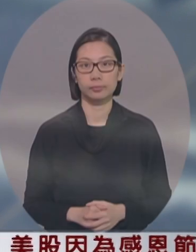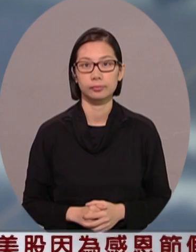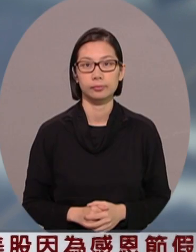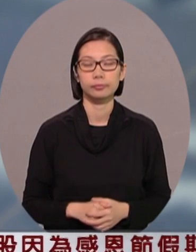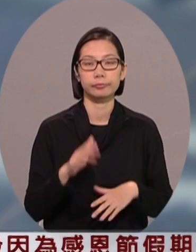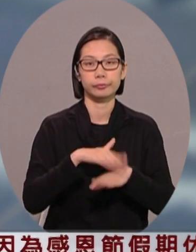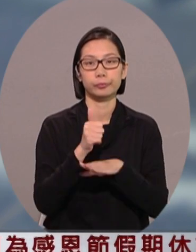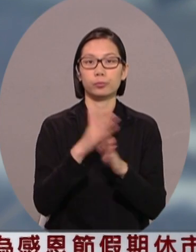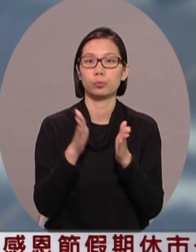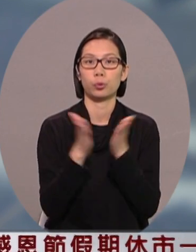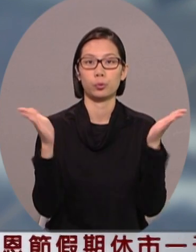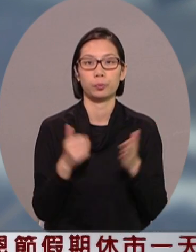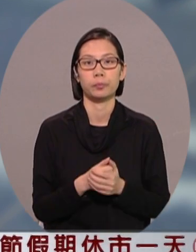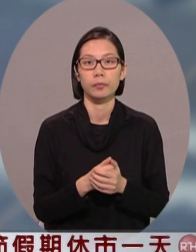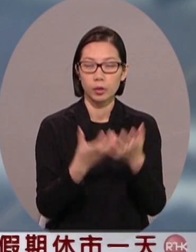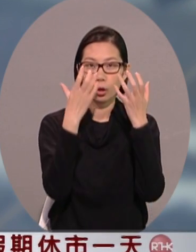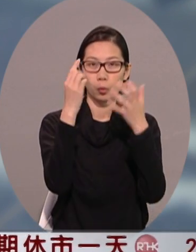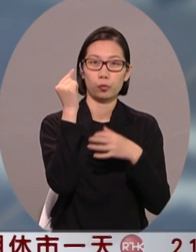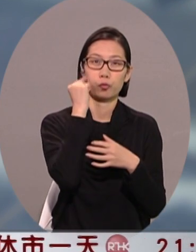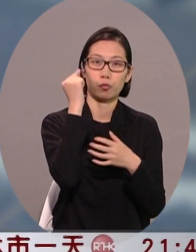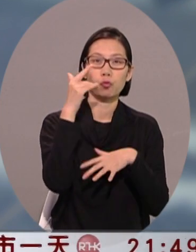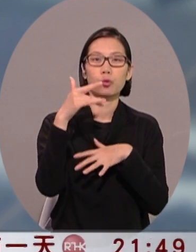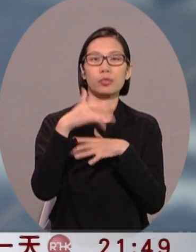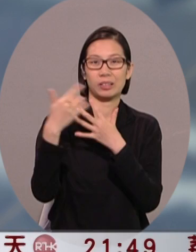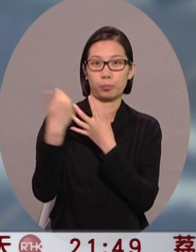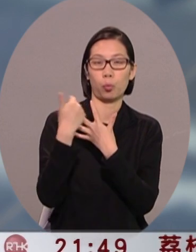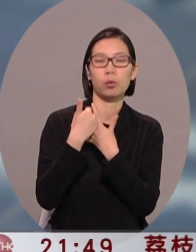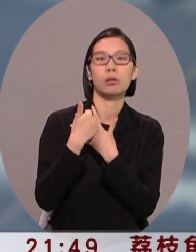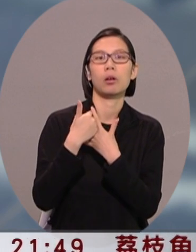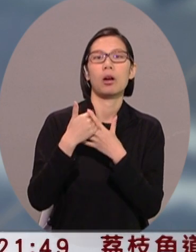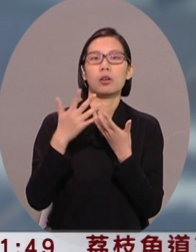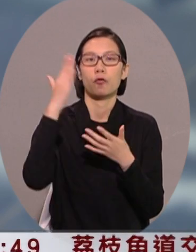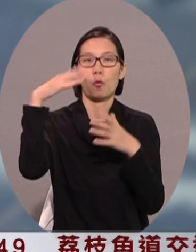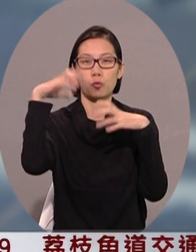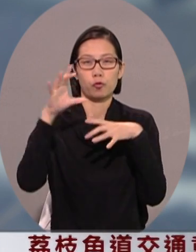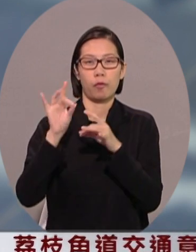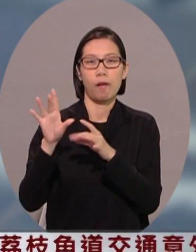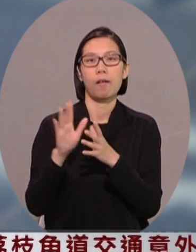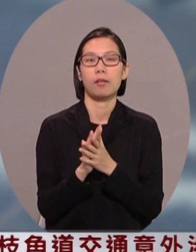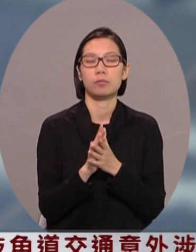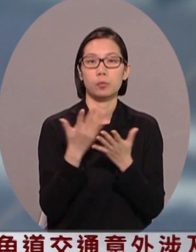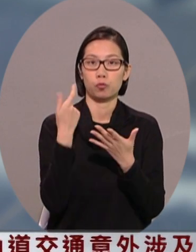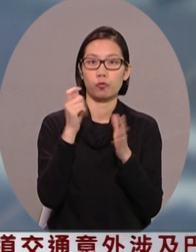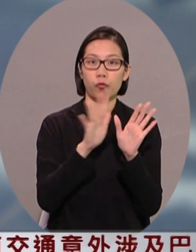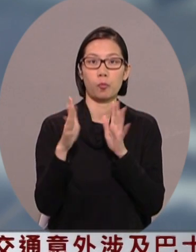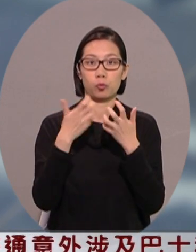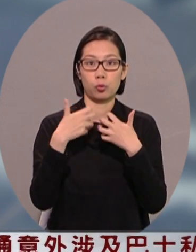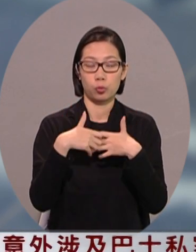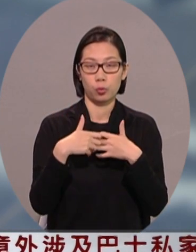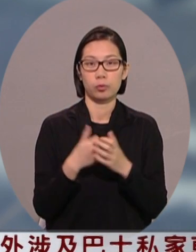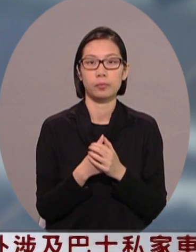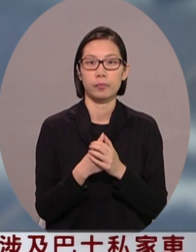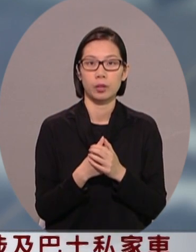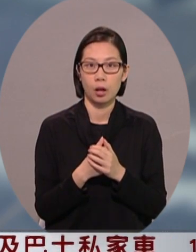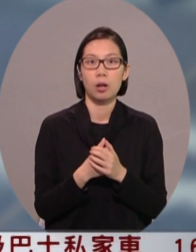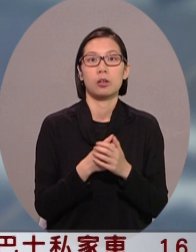成报报道，关注妇女性暴力的风雨栏公布近年的服务数据，显示受害人和